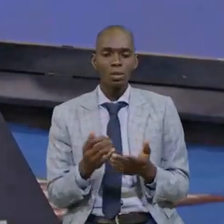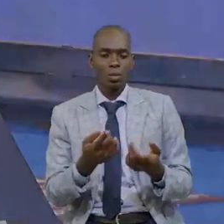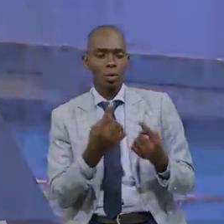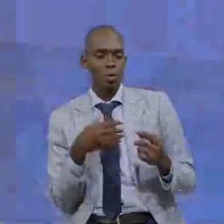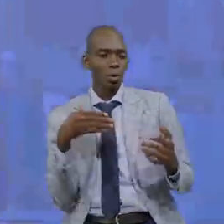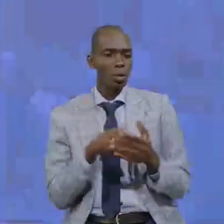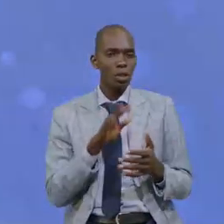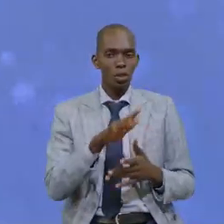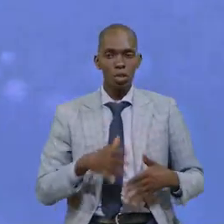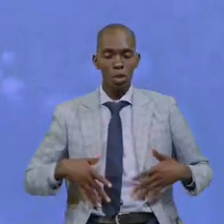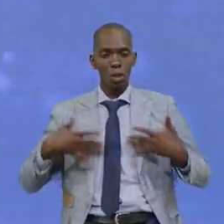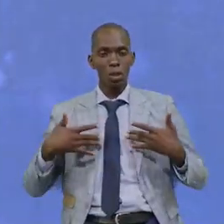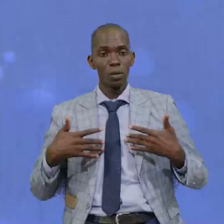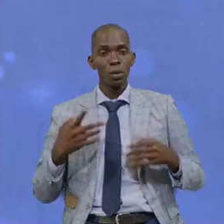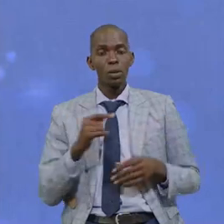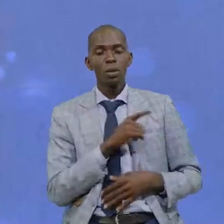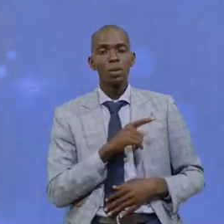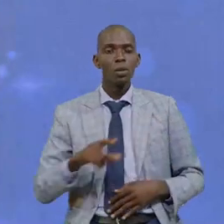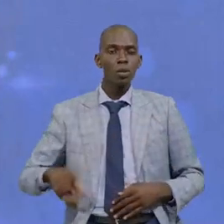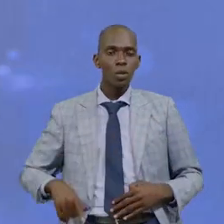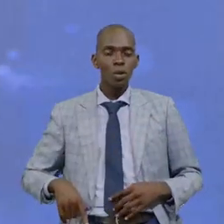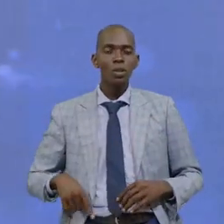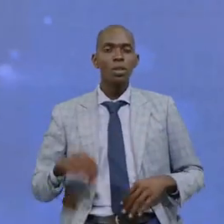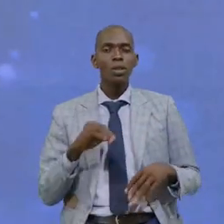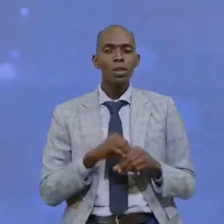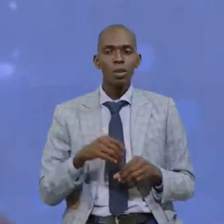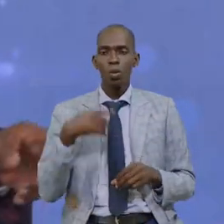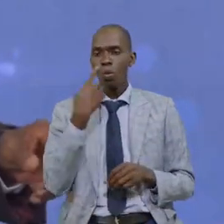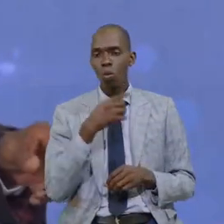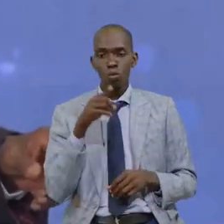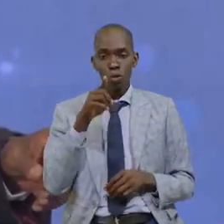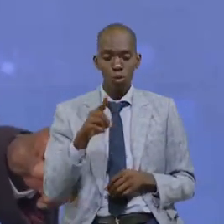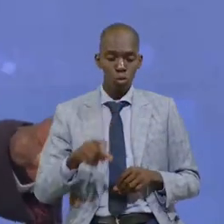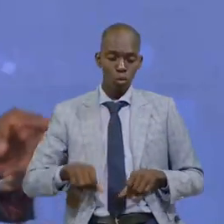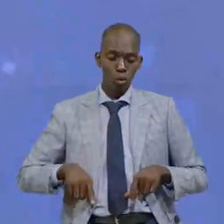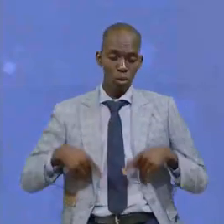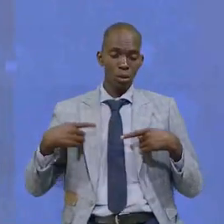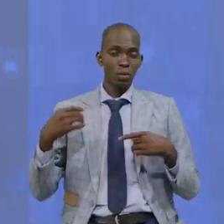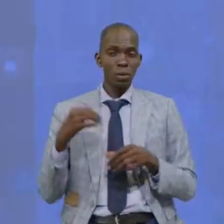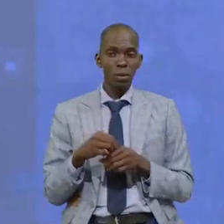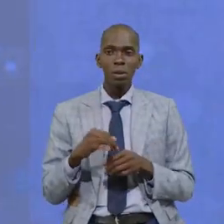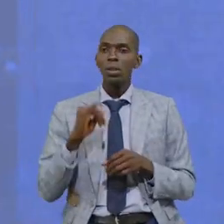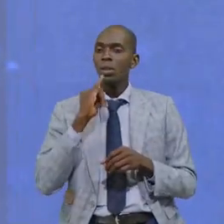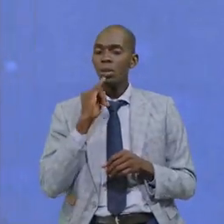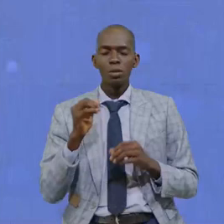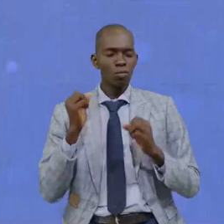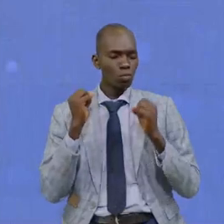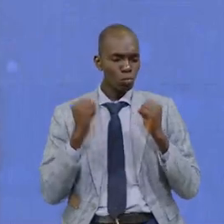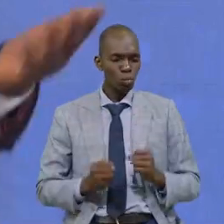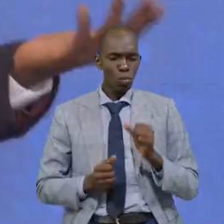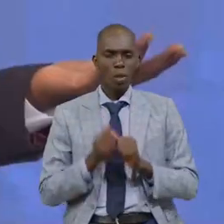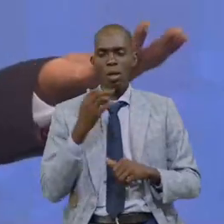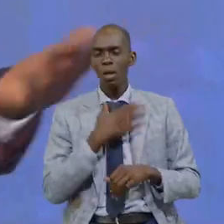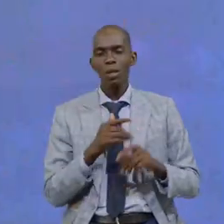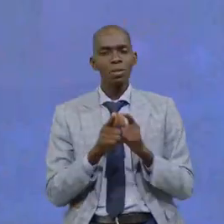peut venir contre ta vie, le Seigneur, en qui tu demeures, est plus fort et plus